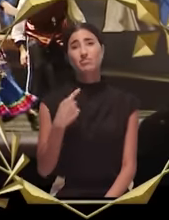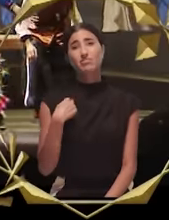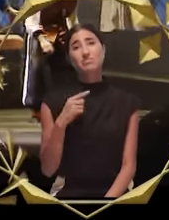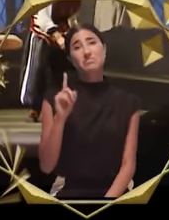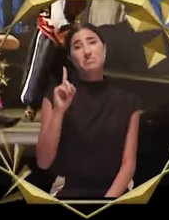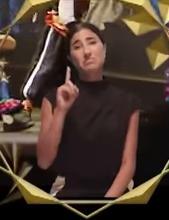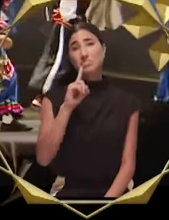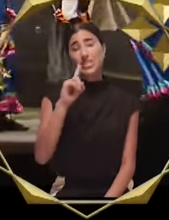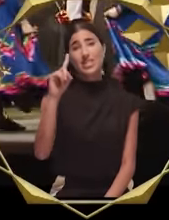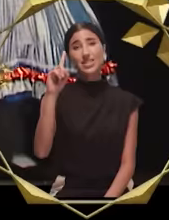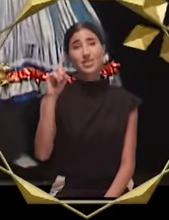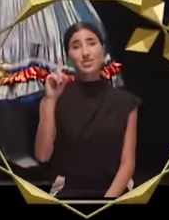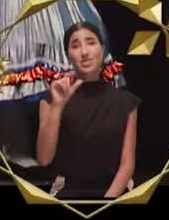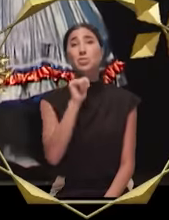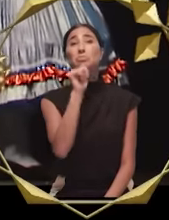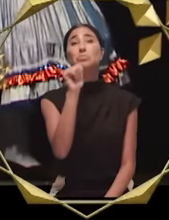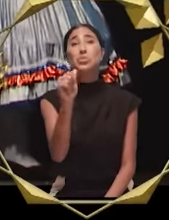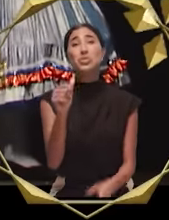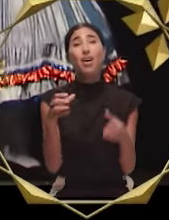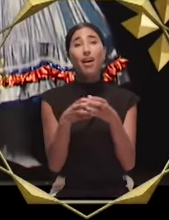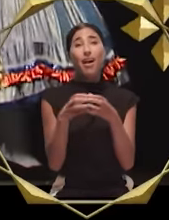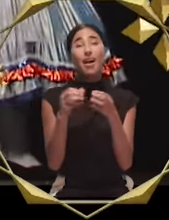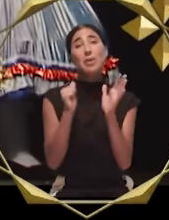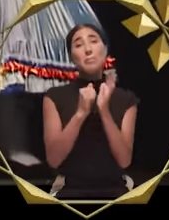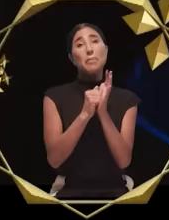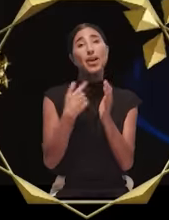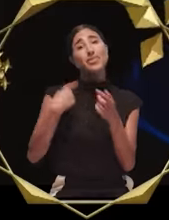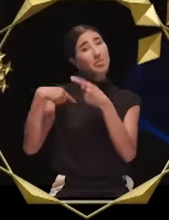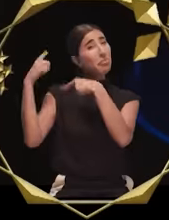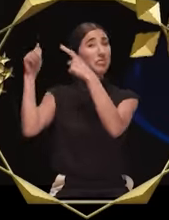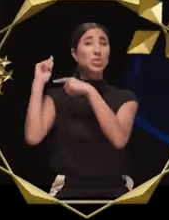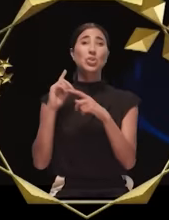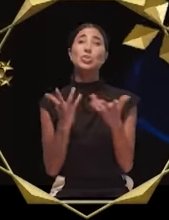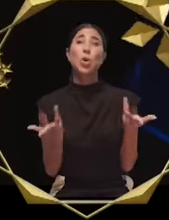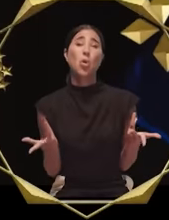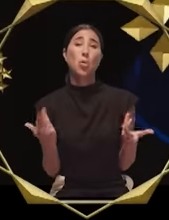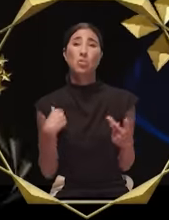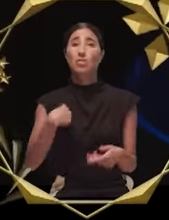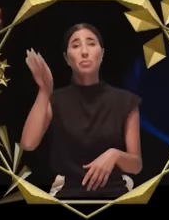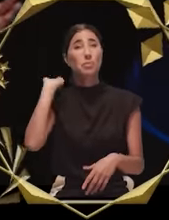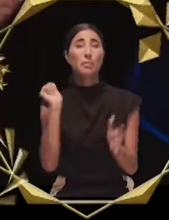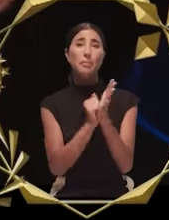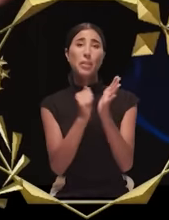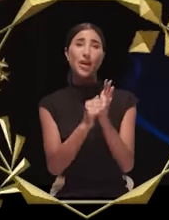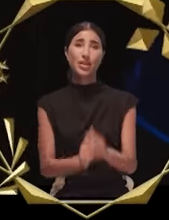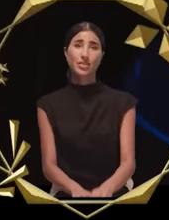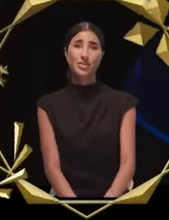لكن نفتقد محلي خالتي خالي منزل حقلي ما الحل يا ترى ما